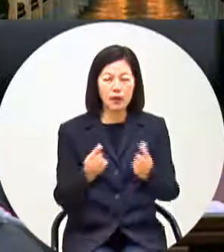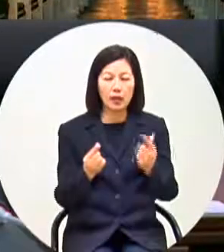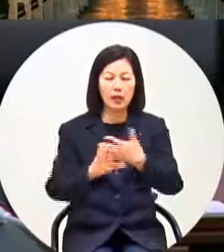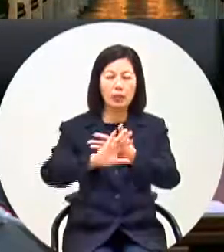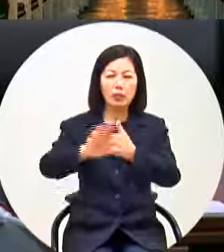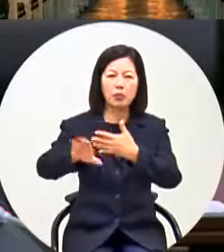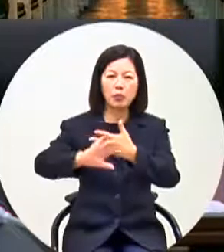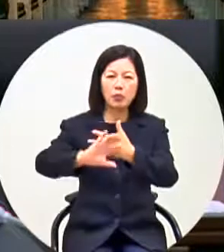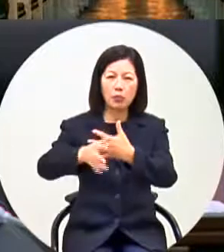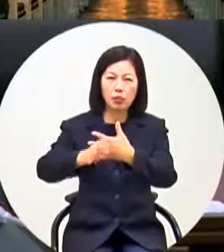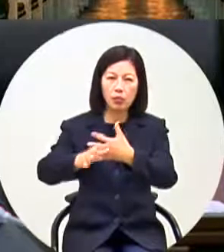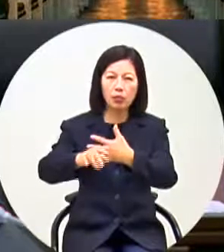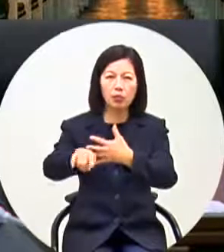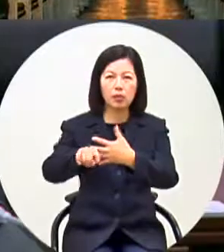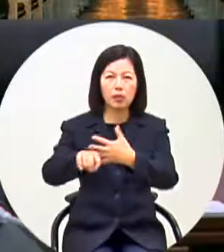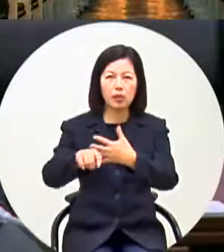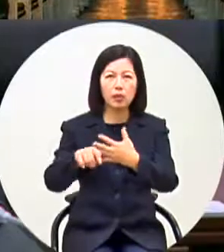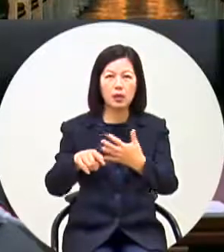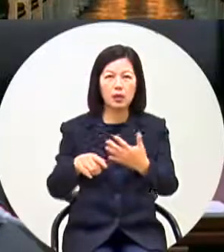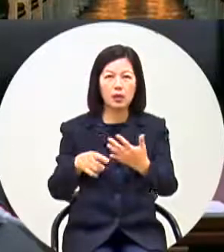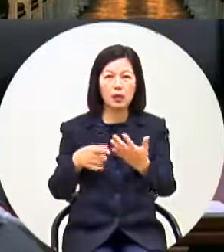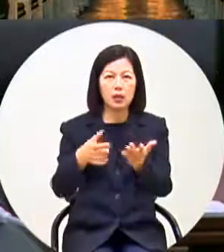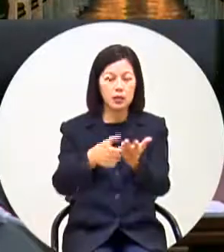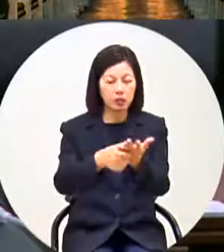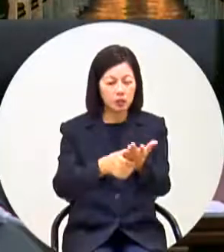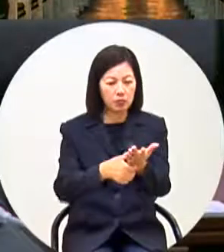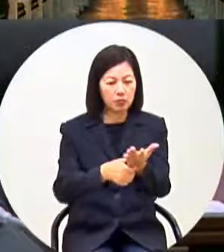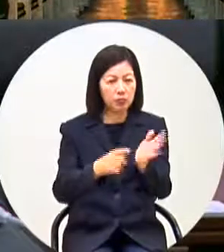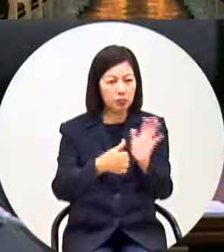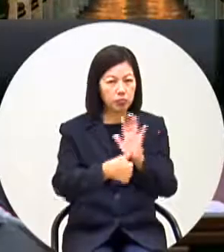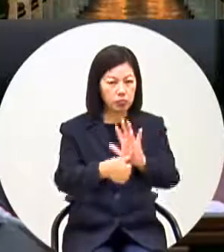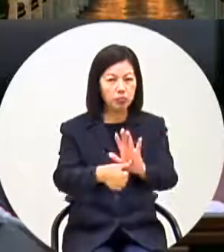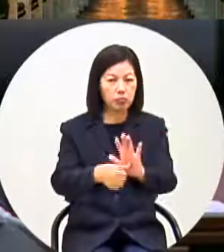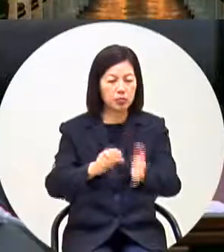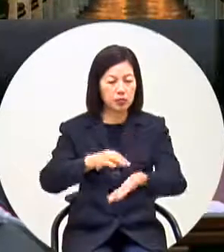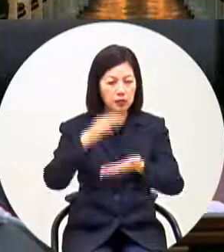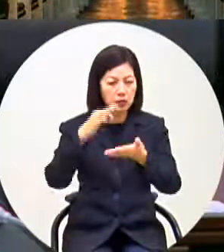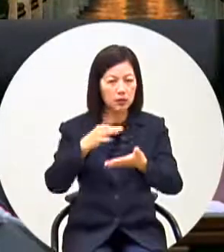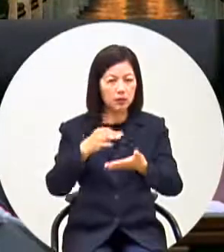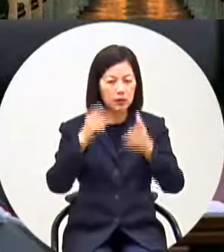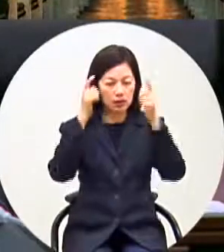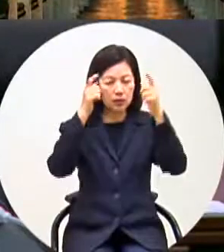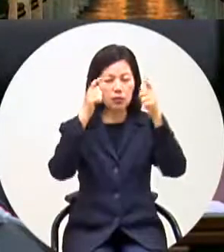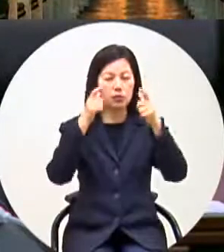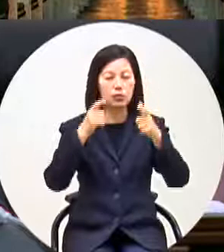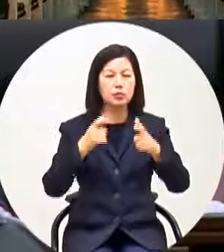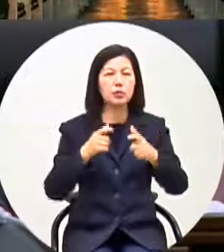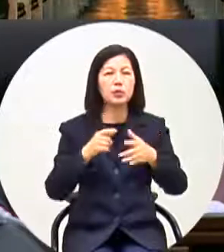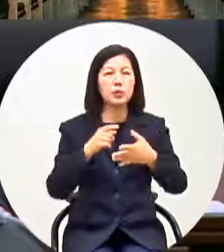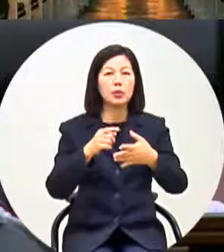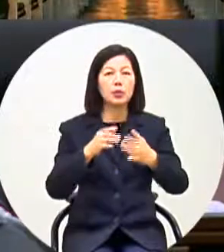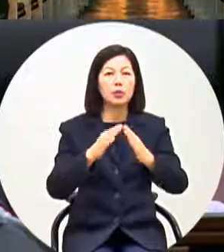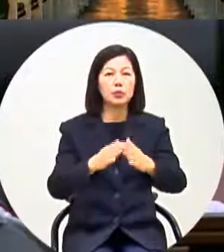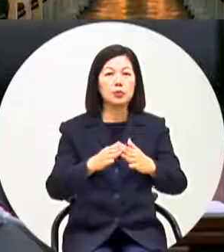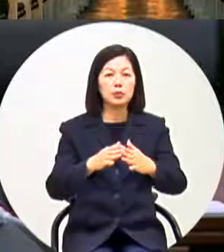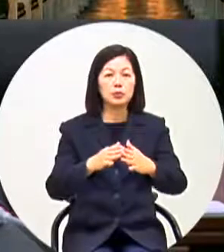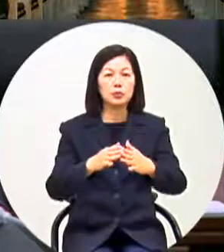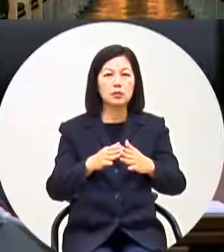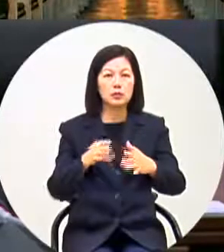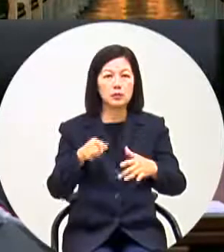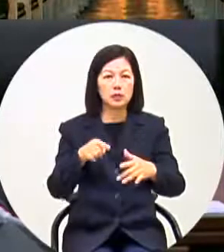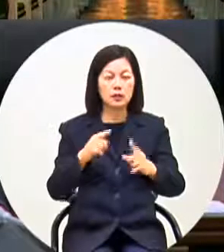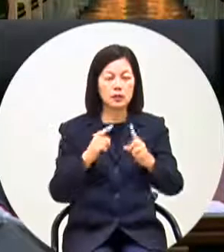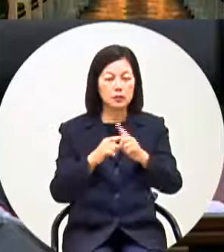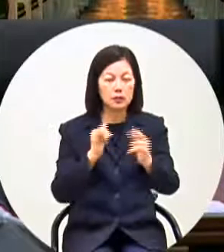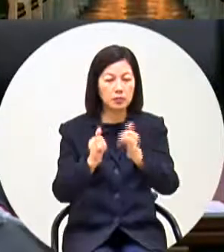世界有名的杂志有提到一些我们高雄市民间一些哦景点。哦，反而